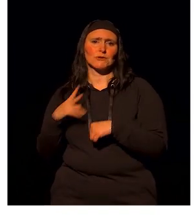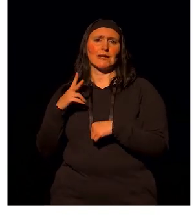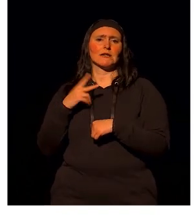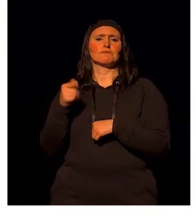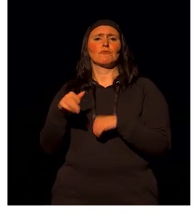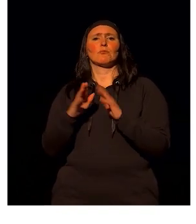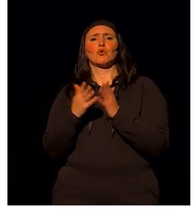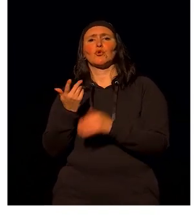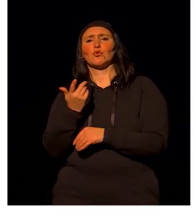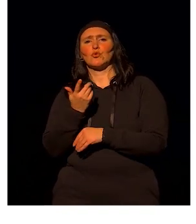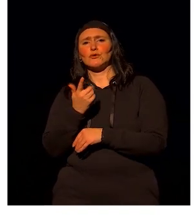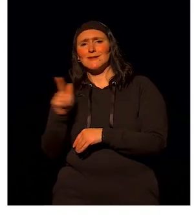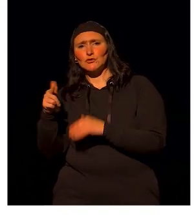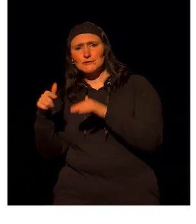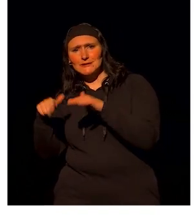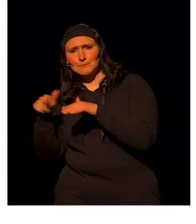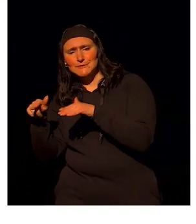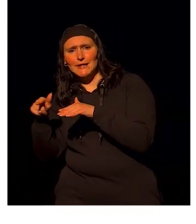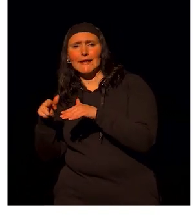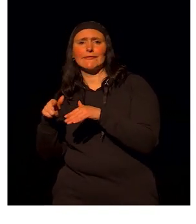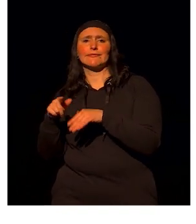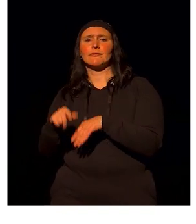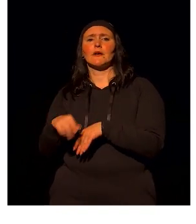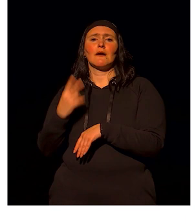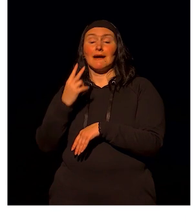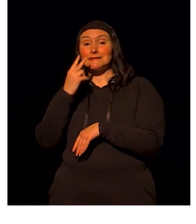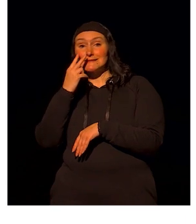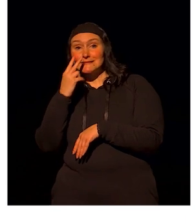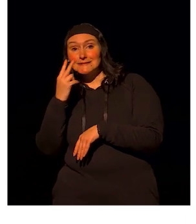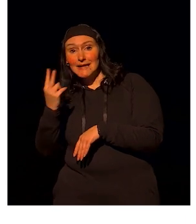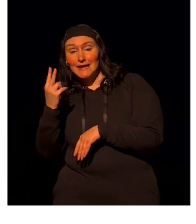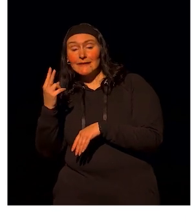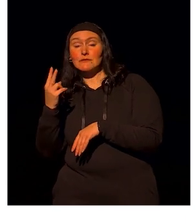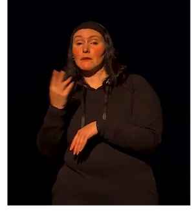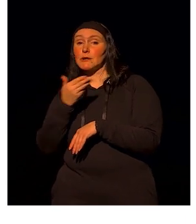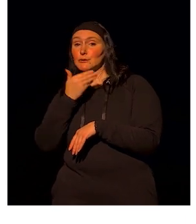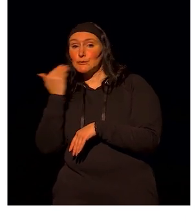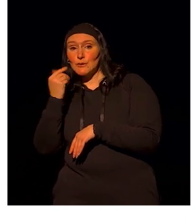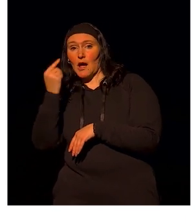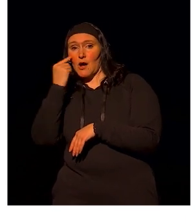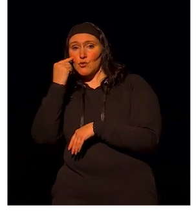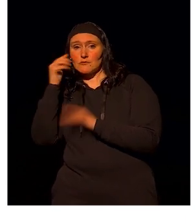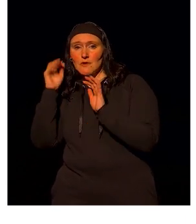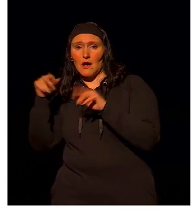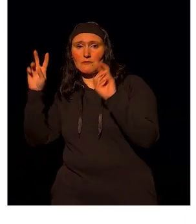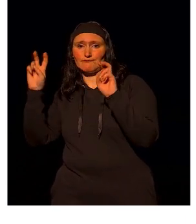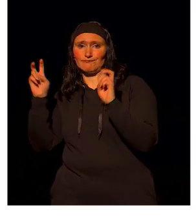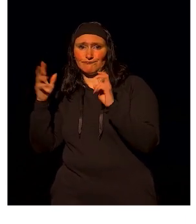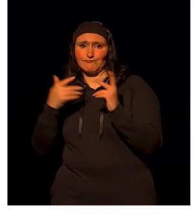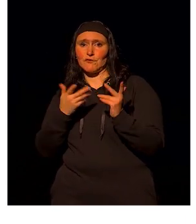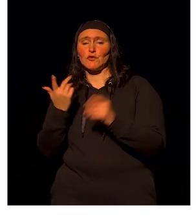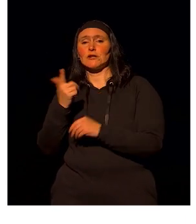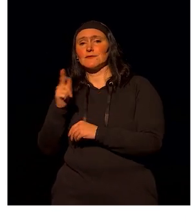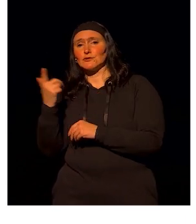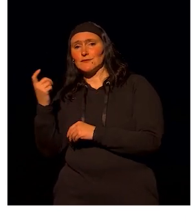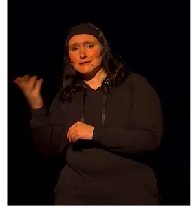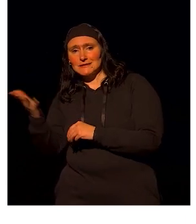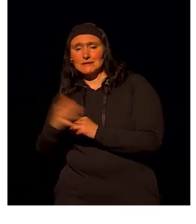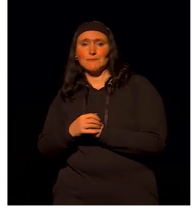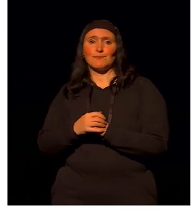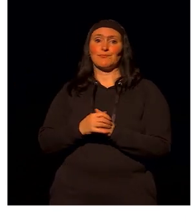Kunst geht, Sehen ohne Augen aus dem Jahr 2022. Also wunderbar, dass ihr da